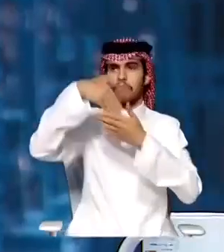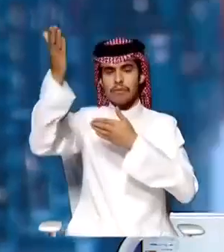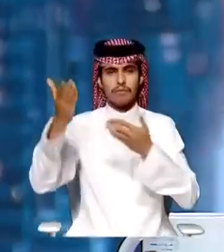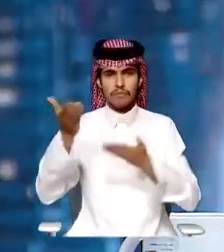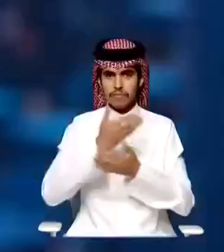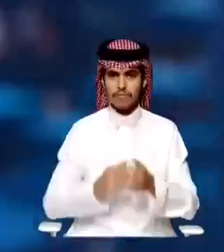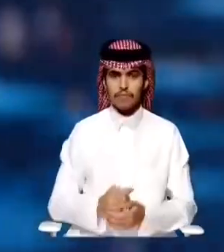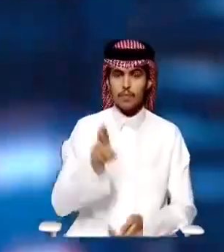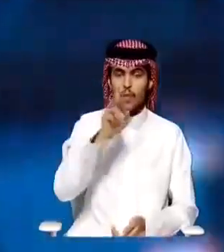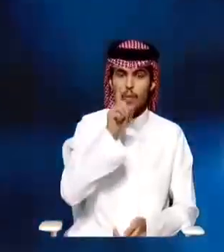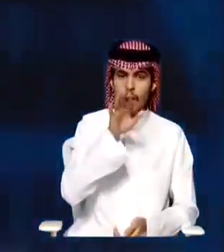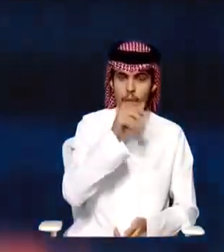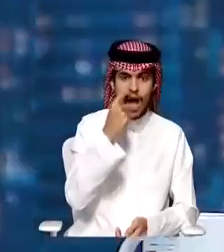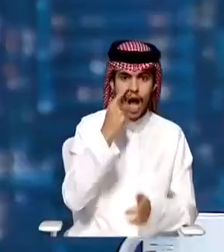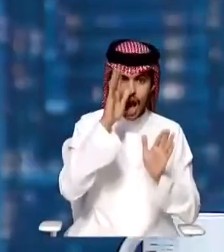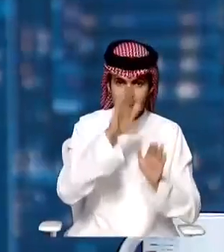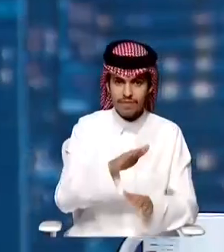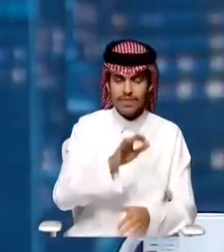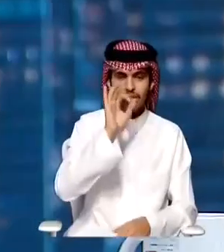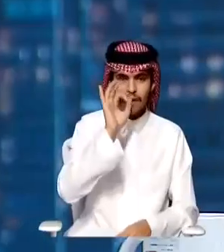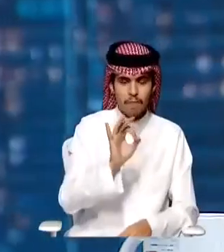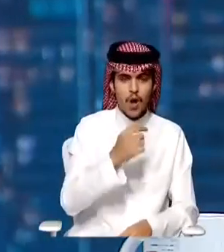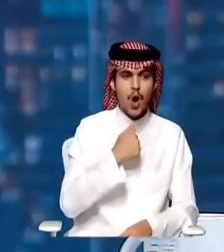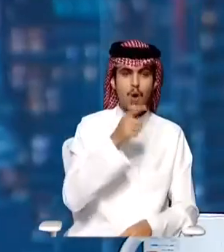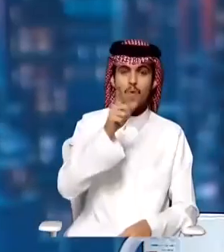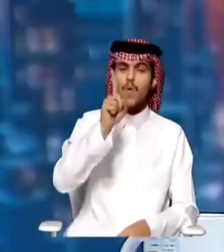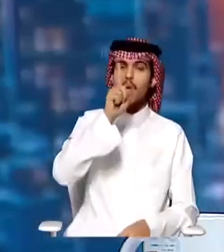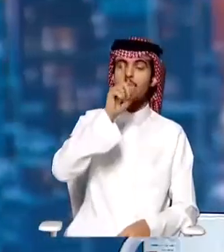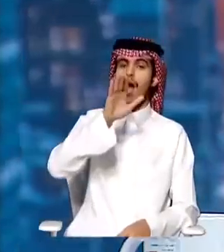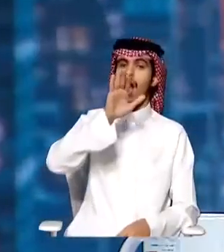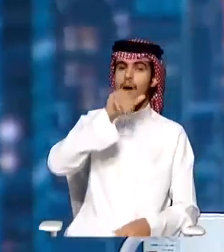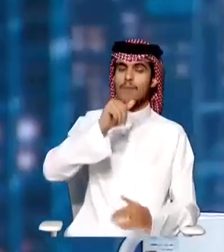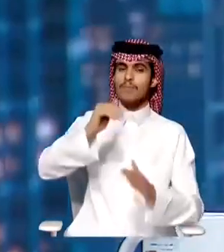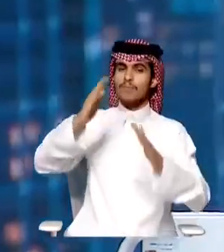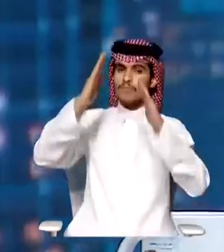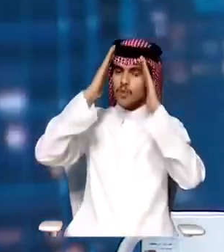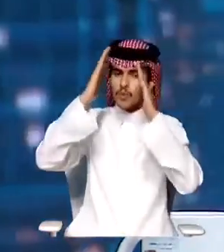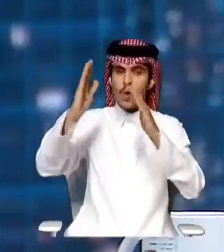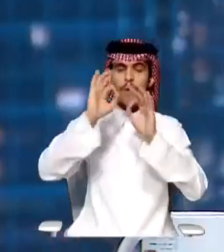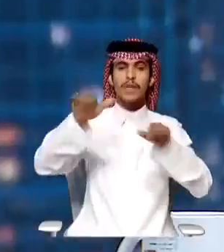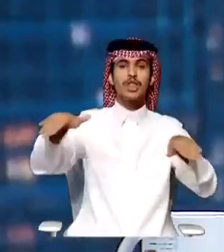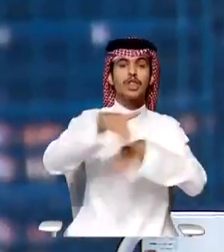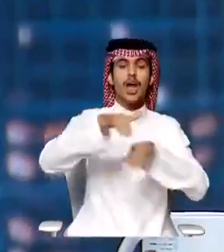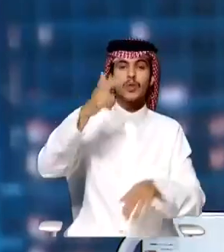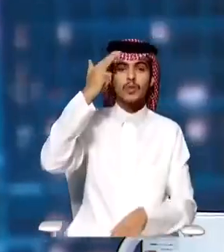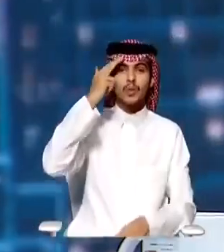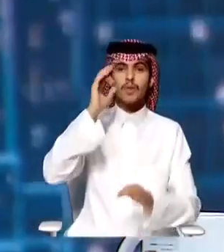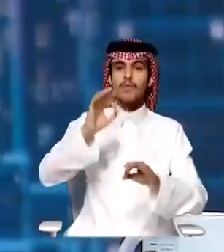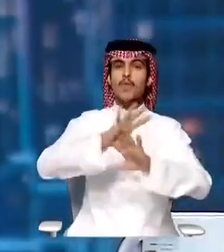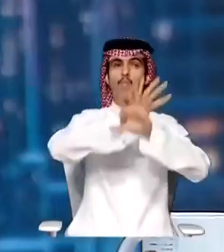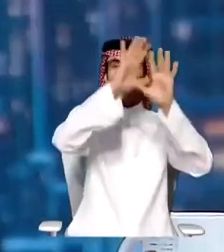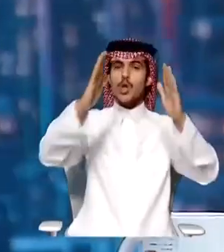على قيد الحياه نعم الحمد لله ودي انه تنقل لهم تحيه فريق الشارع السعودي وايضا كل من يشاهدنا